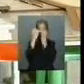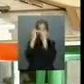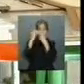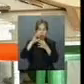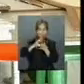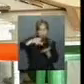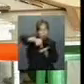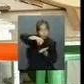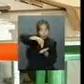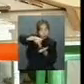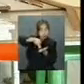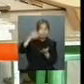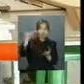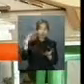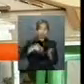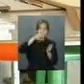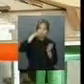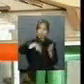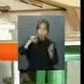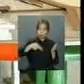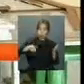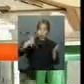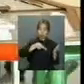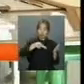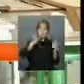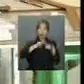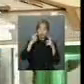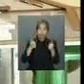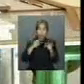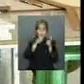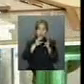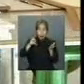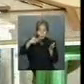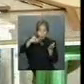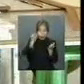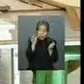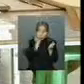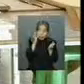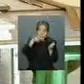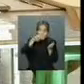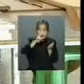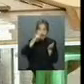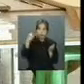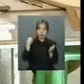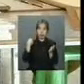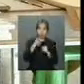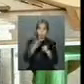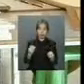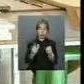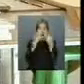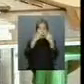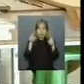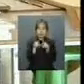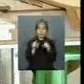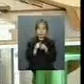มทีเอาไว้ใช้ระบายสีพื้นที่กว้างๆให้เต็มเท่านั้นแต่วิธีการใช้ผู้กันแบนอีกหนึ่งอย่างค่ะคือเขาใช้ร่างแสงและเงาได้เหมือนกันซึ่งอาจ